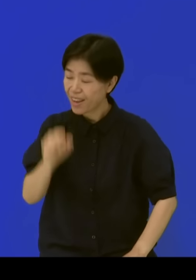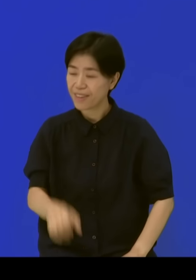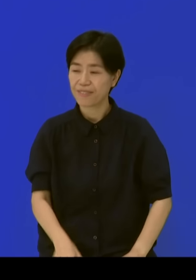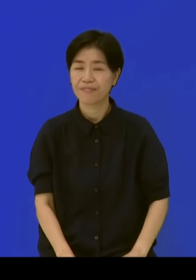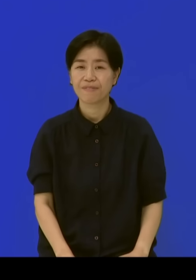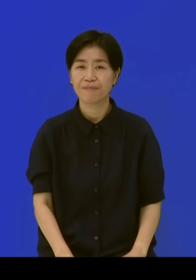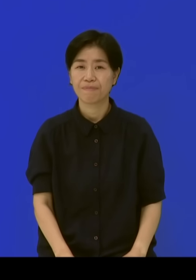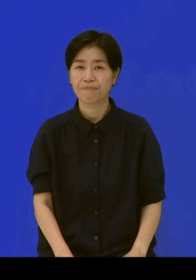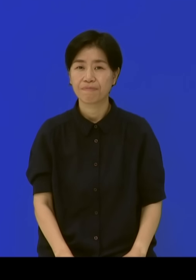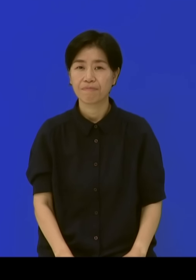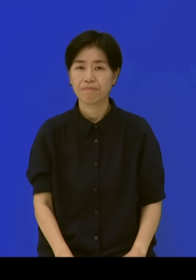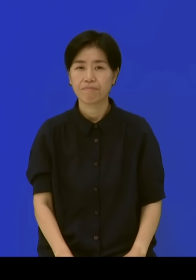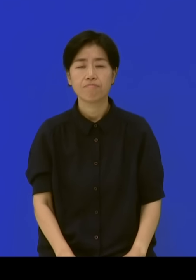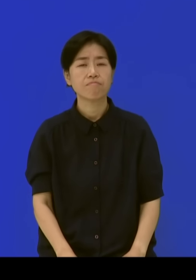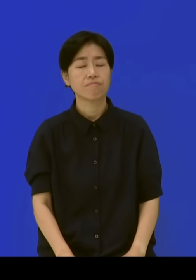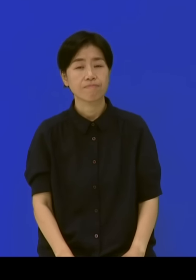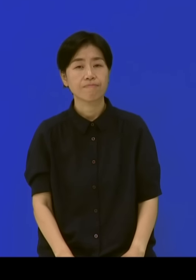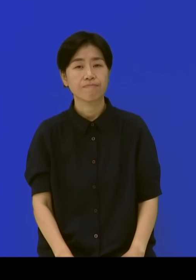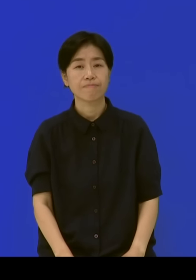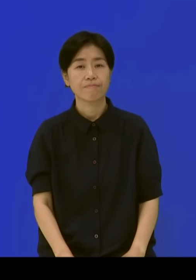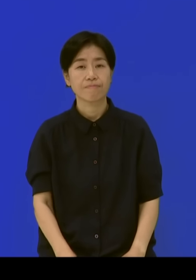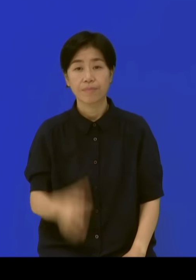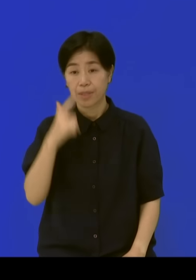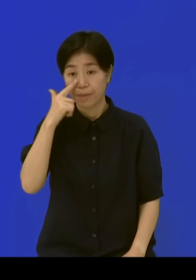아버지께서 그 즈음에